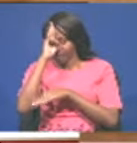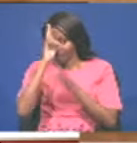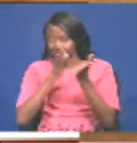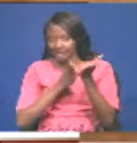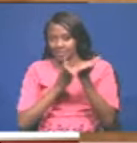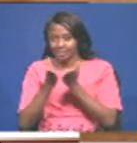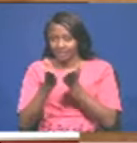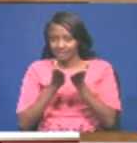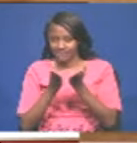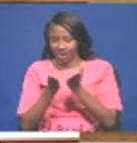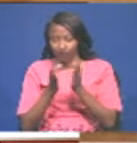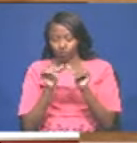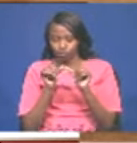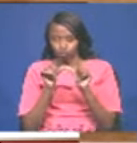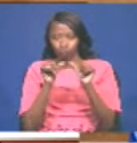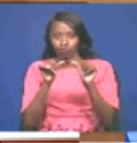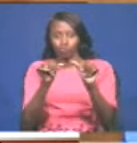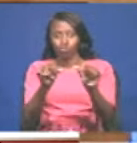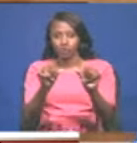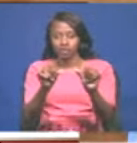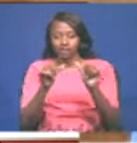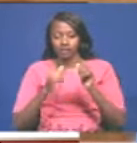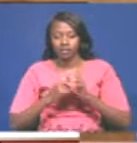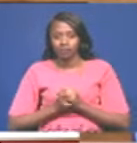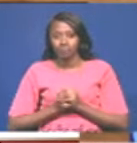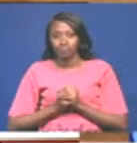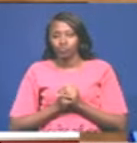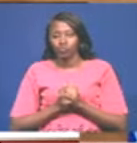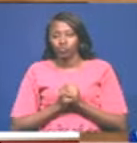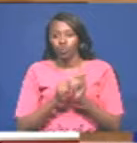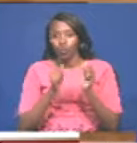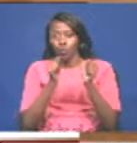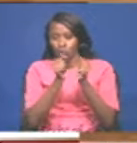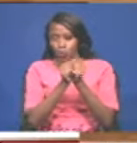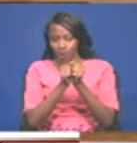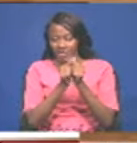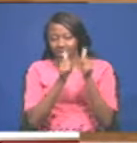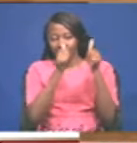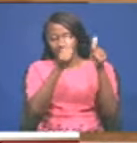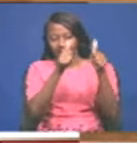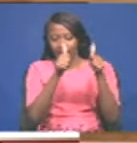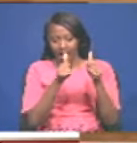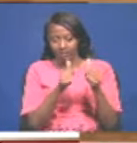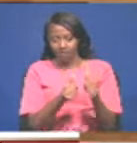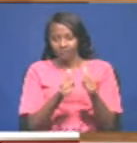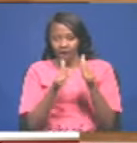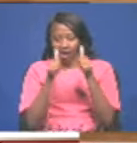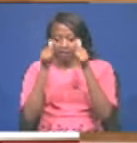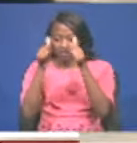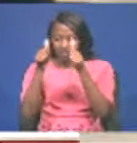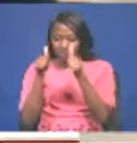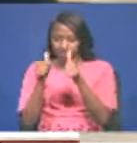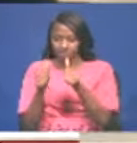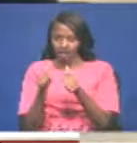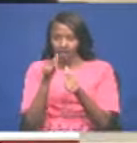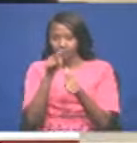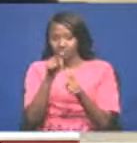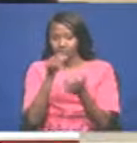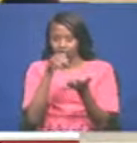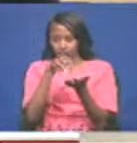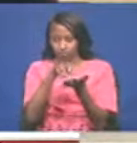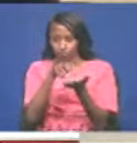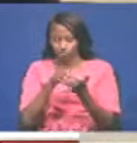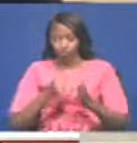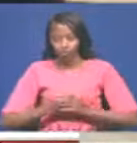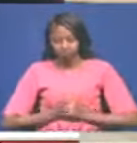to proceed with advertising that position.